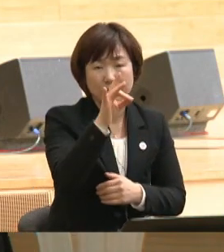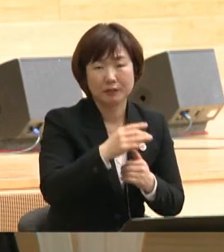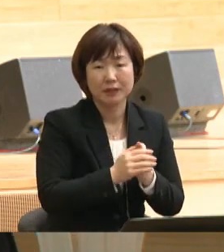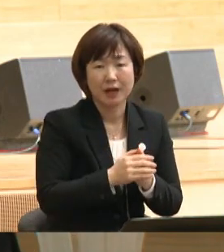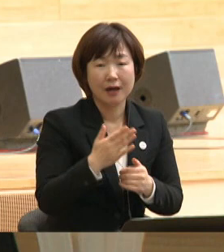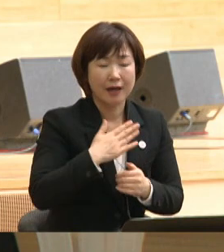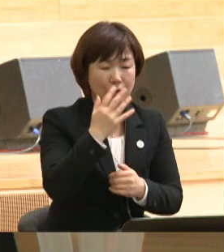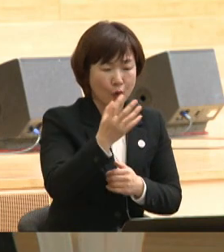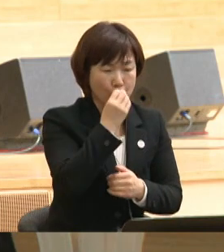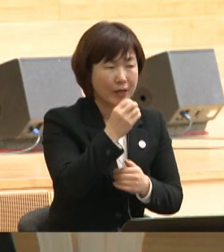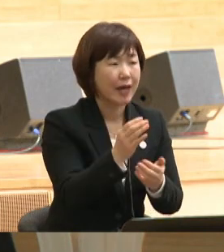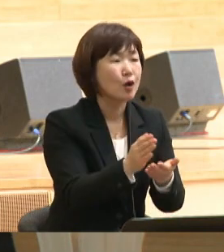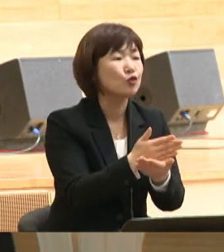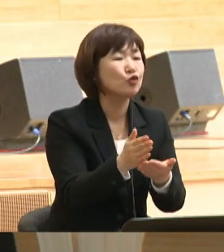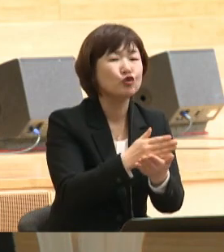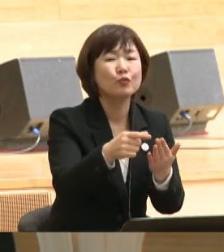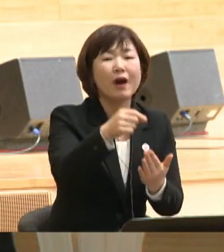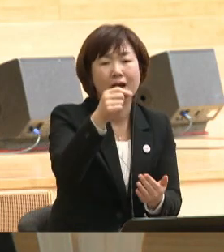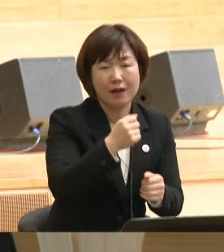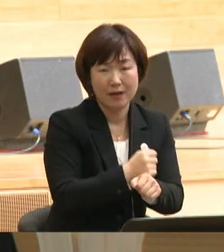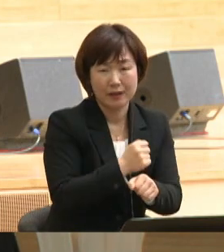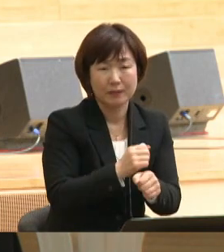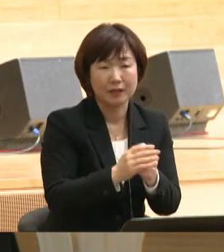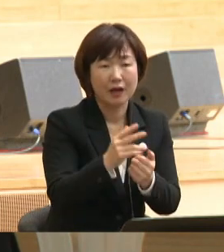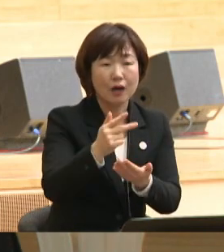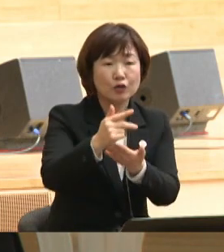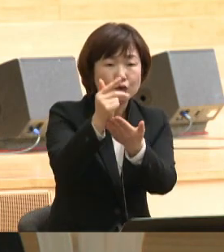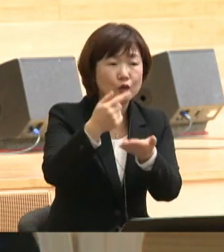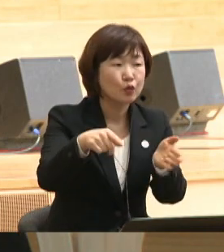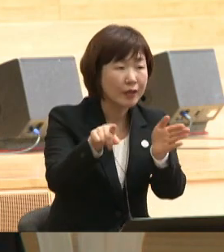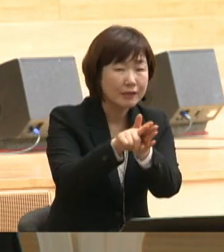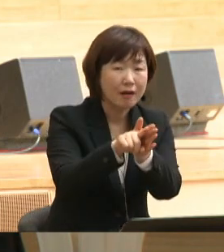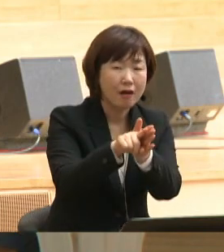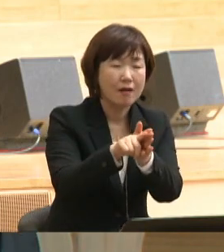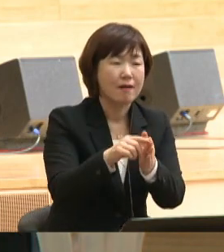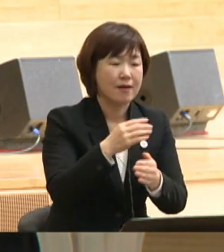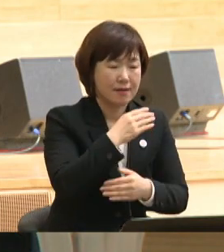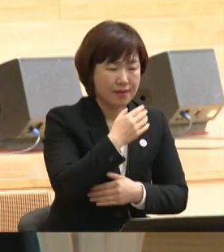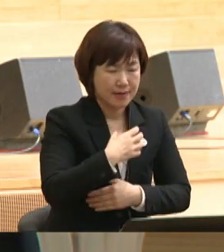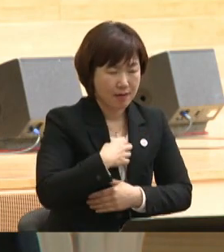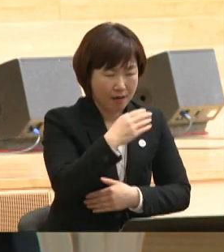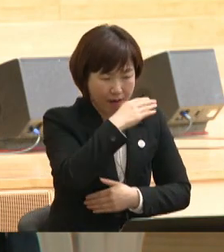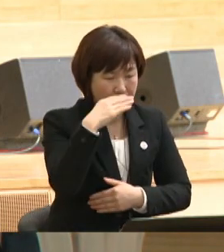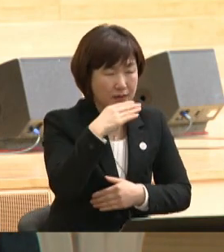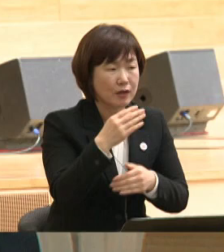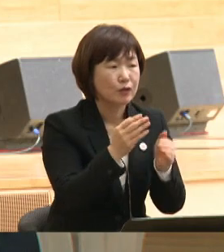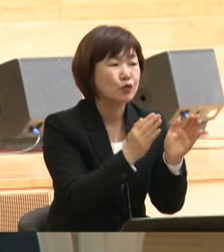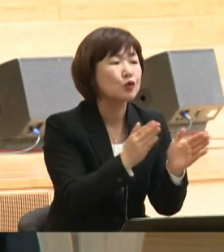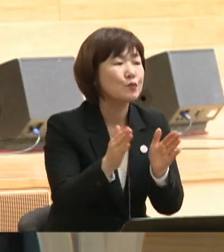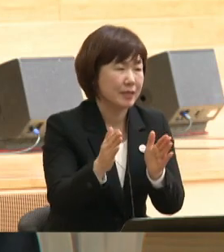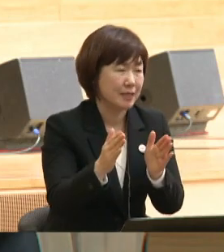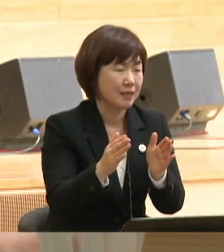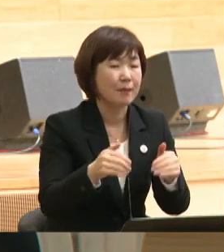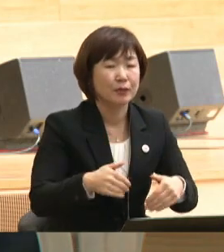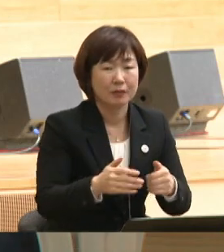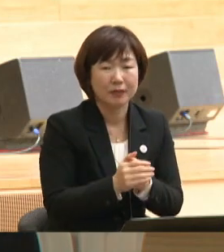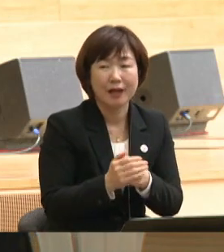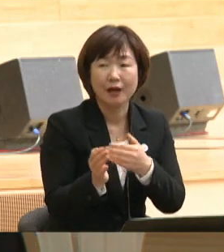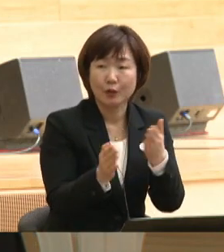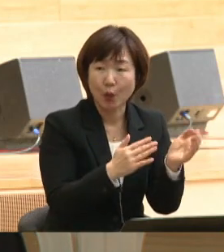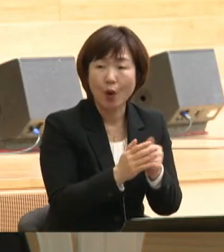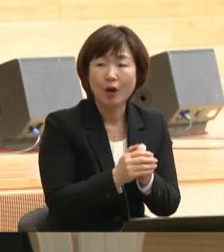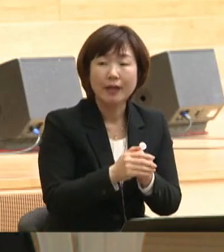거룩하게 구별하라 다시 말하면 주를 위한 경건을 훈련하라는 것입니다 또한 디모데후서 3장 12절에서는